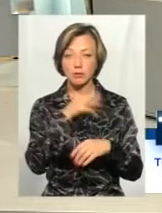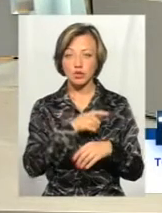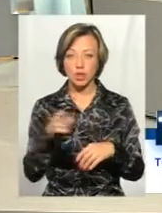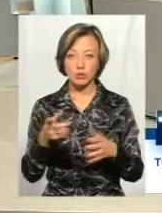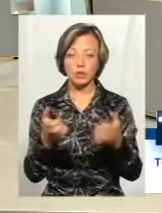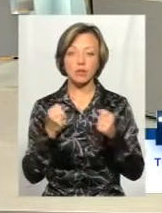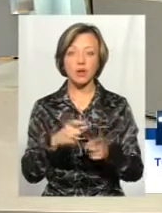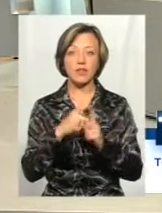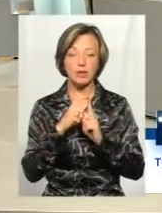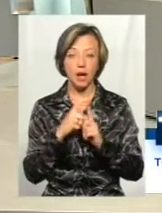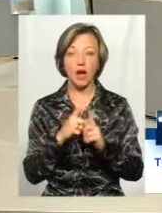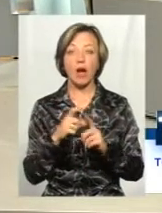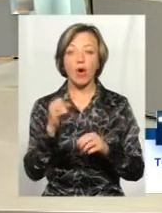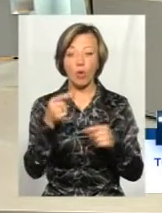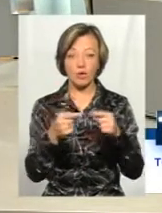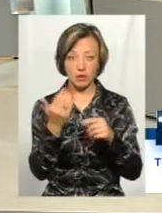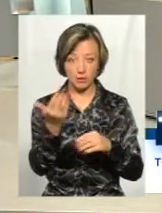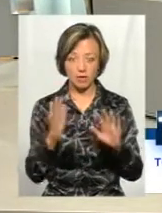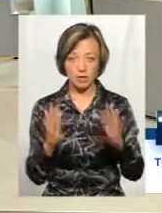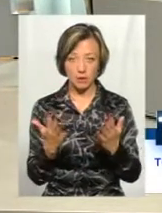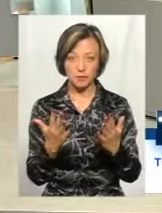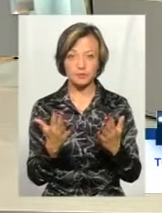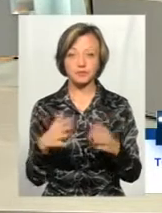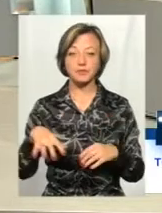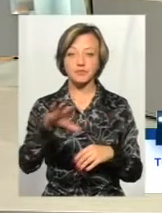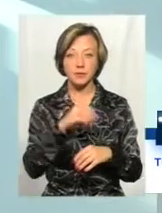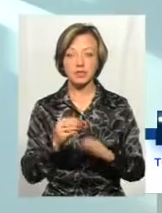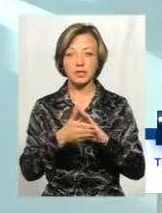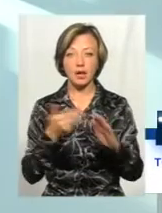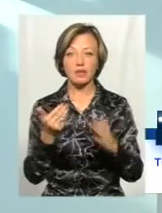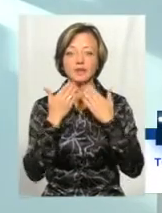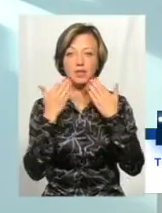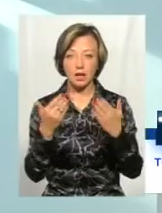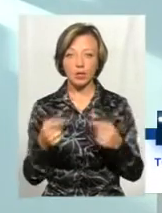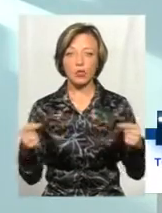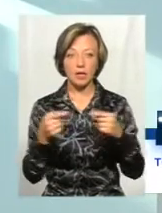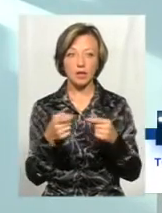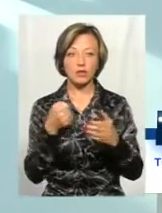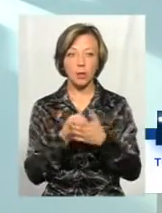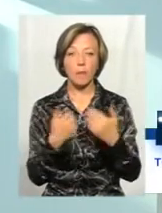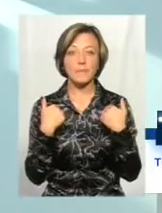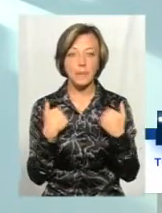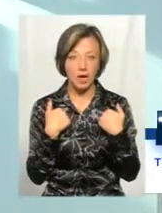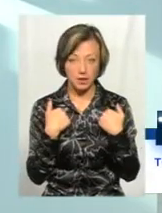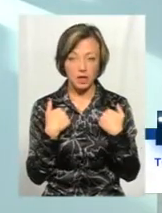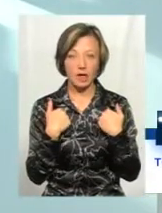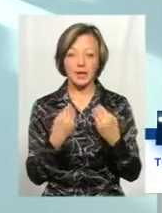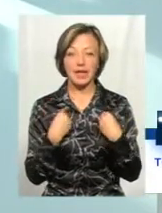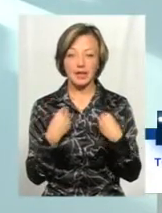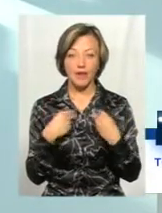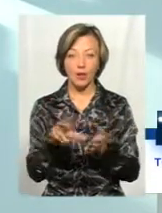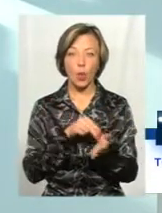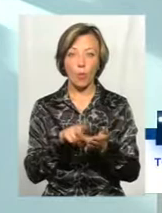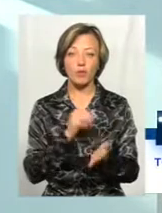я отримую відповідь. А щодо конкретного випадку, я всіх закликаю просто звертатися конкретно до мене, надавати